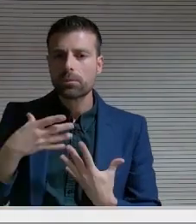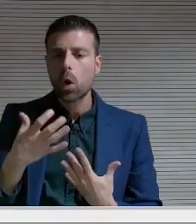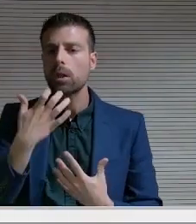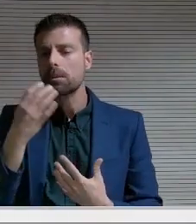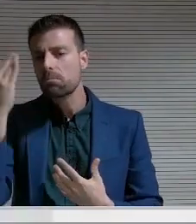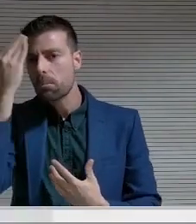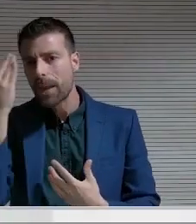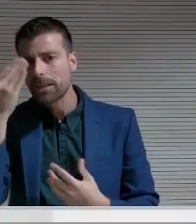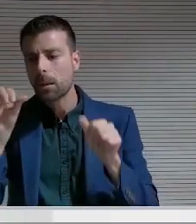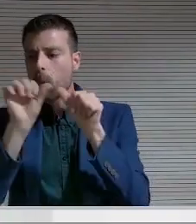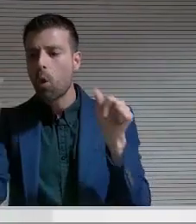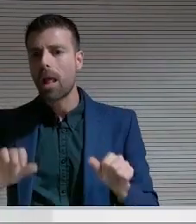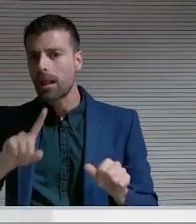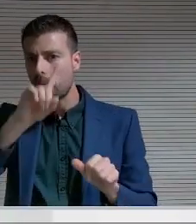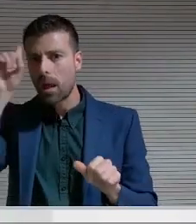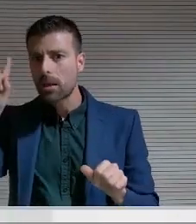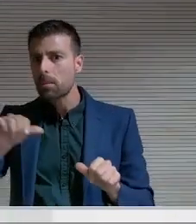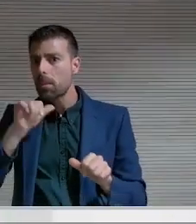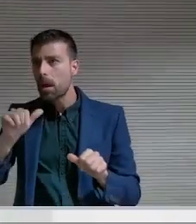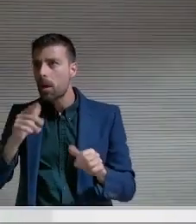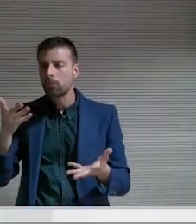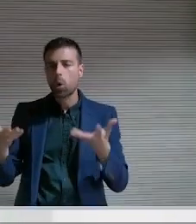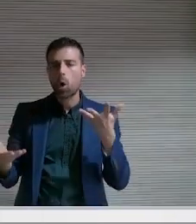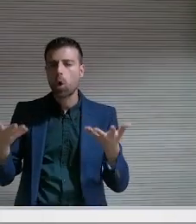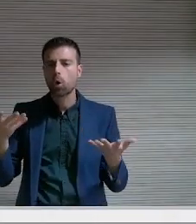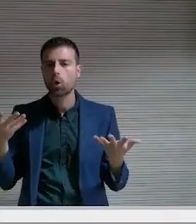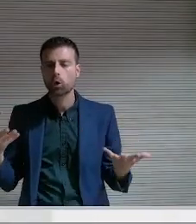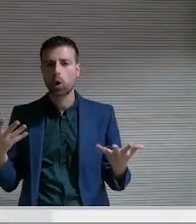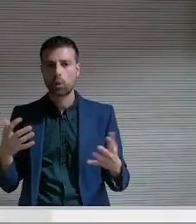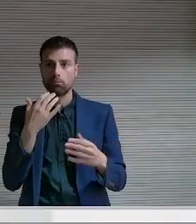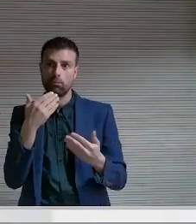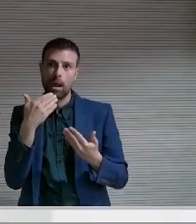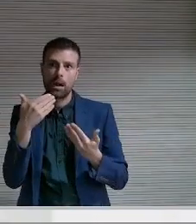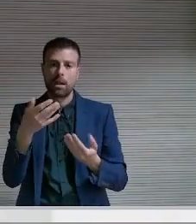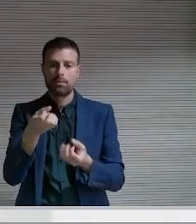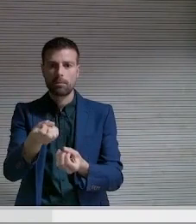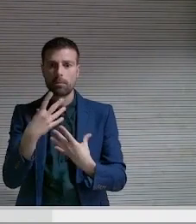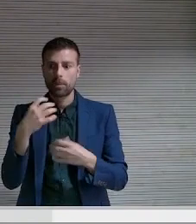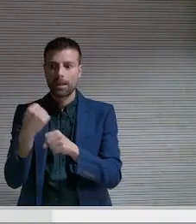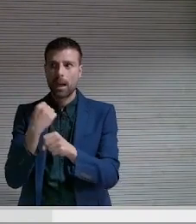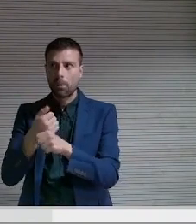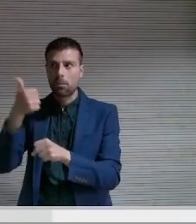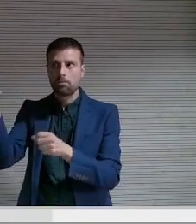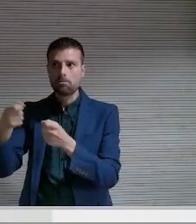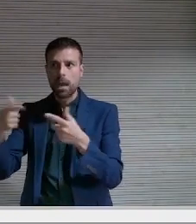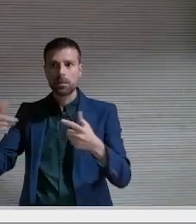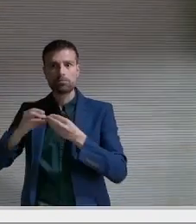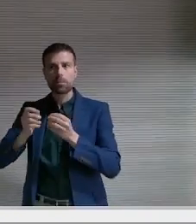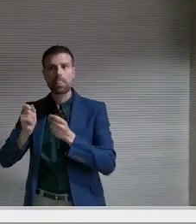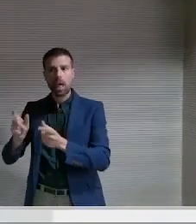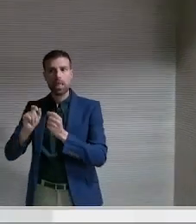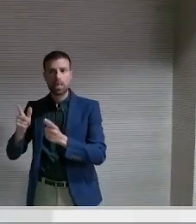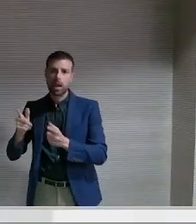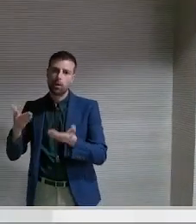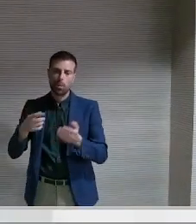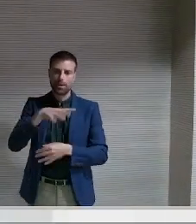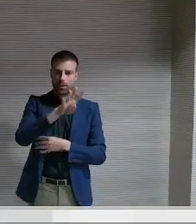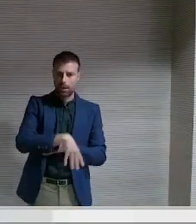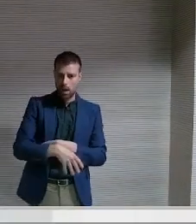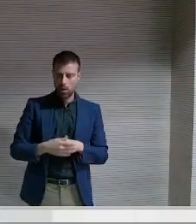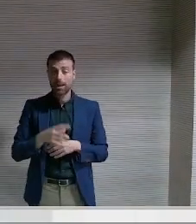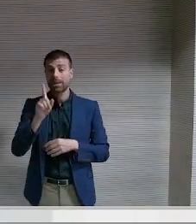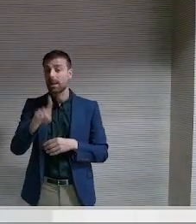el model de Madrid ens agradi més o menys, genera més ocupació que el nostre. Després també volia